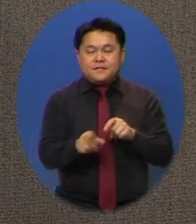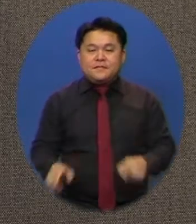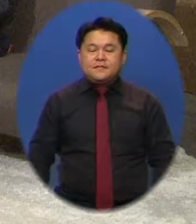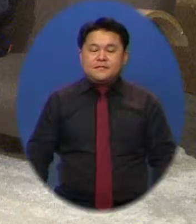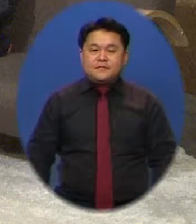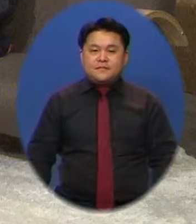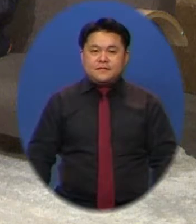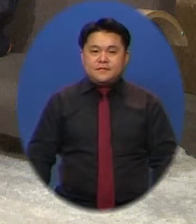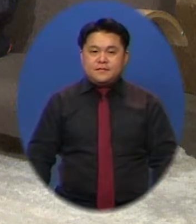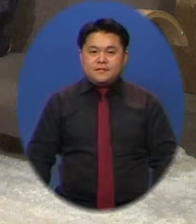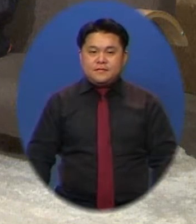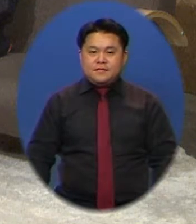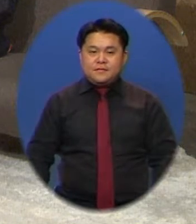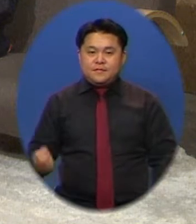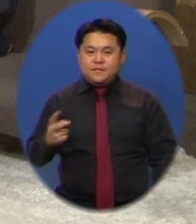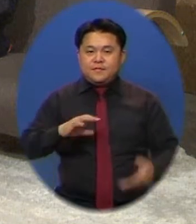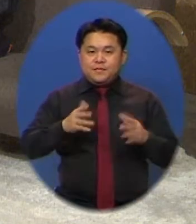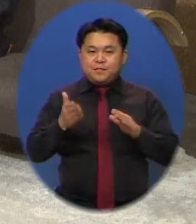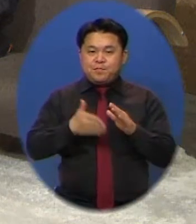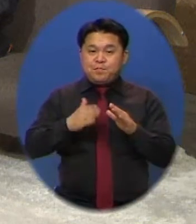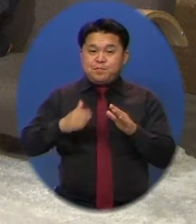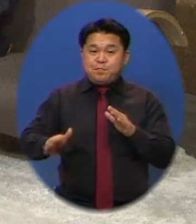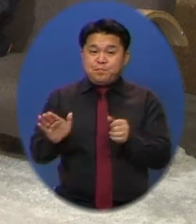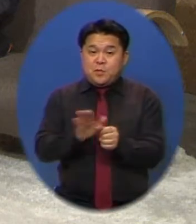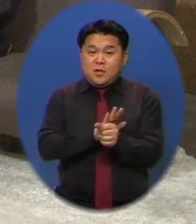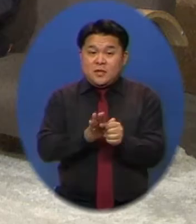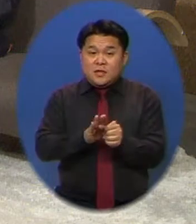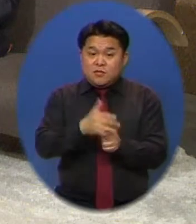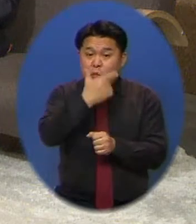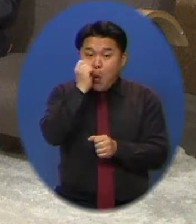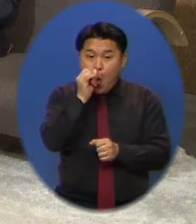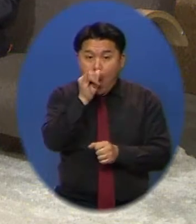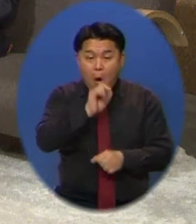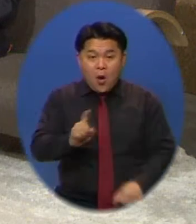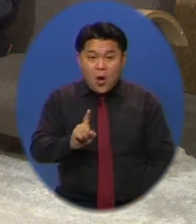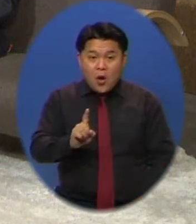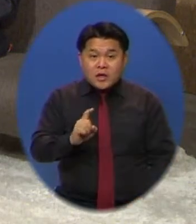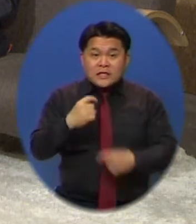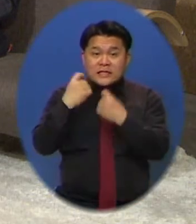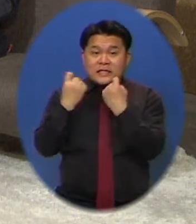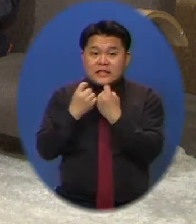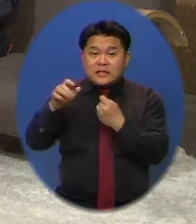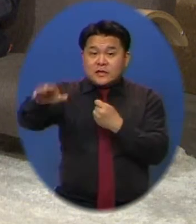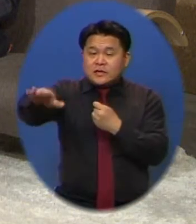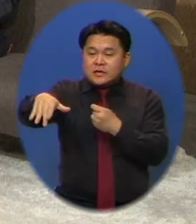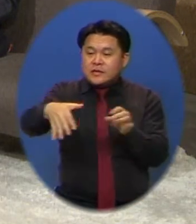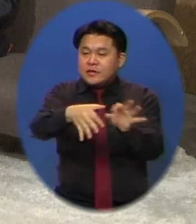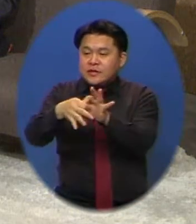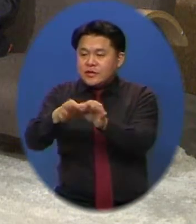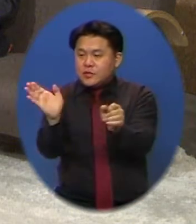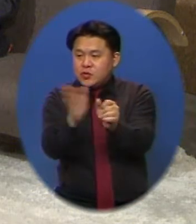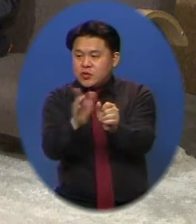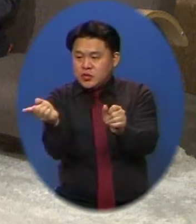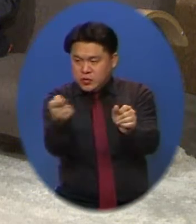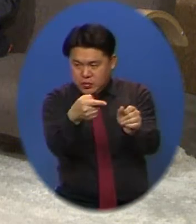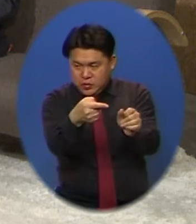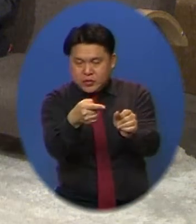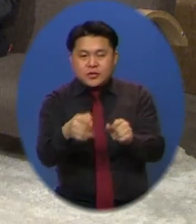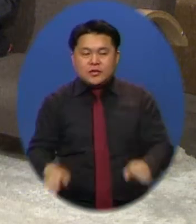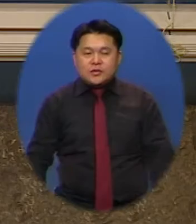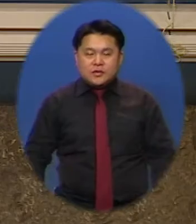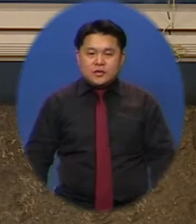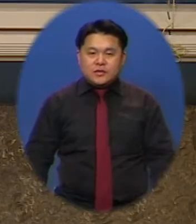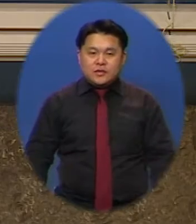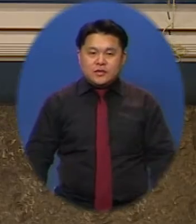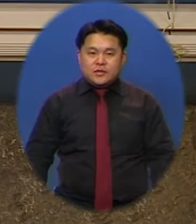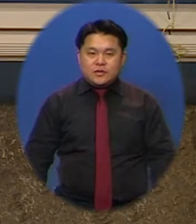됩니다. 그리고 국가의 공공서비스가 부족할 경우에는 민간 자원도 연계 지원을 하게 됩니다.